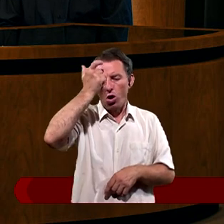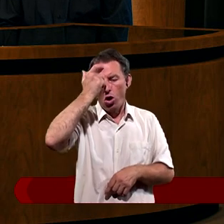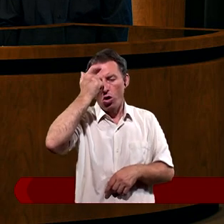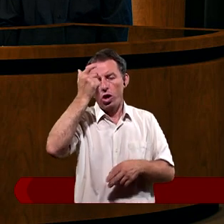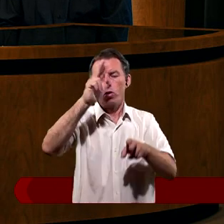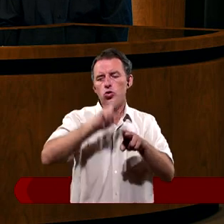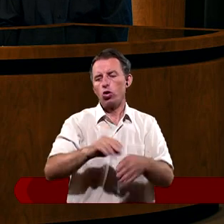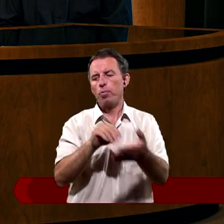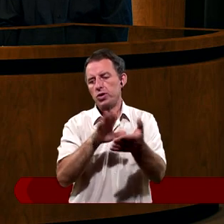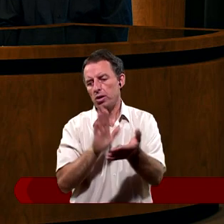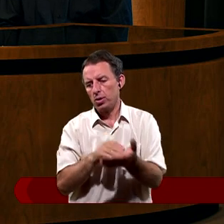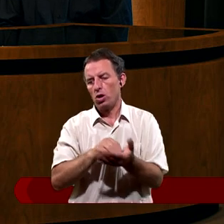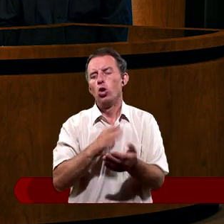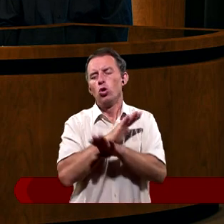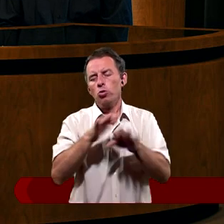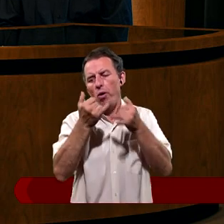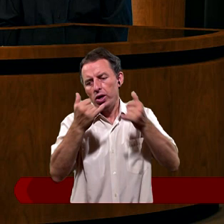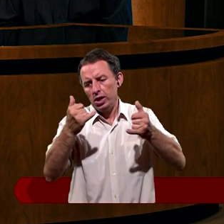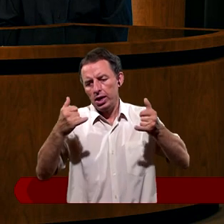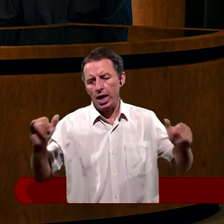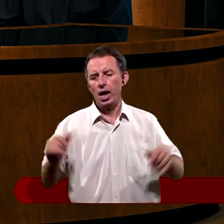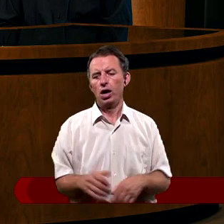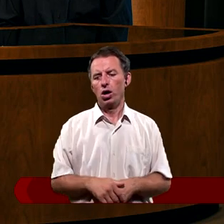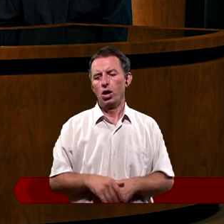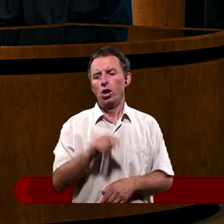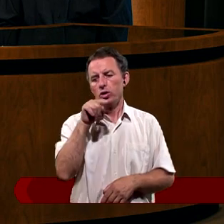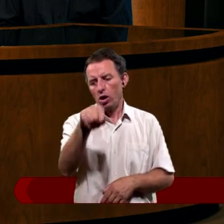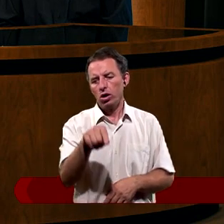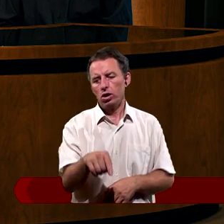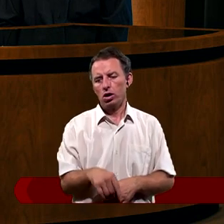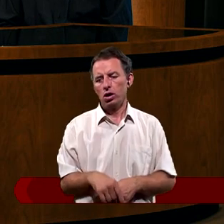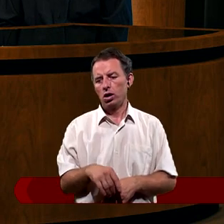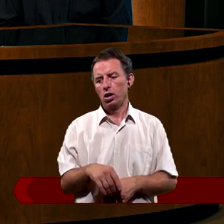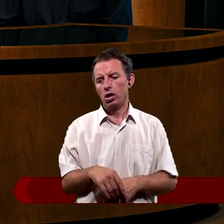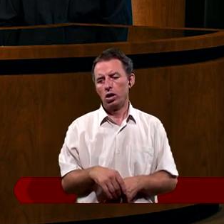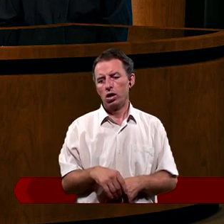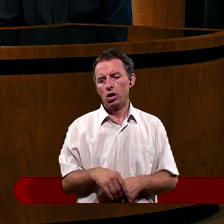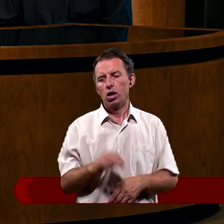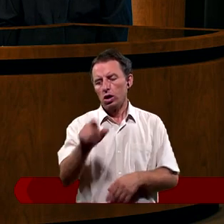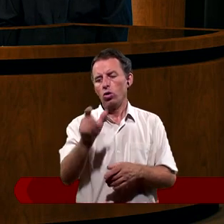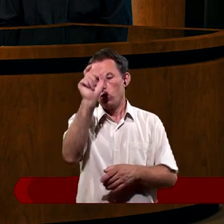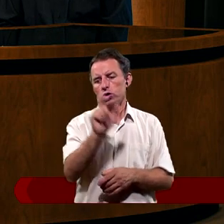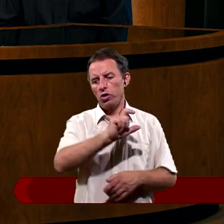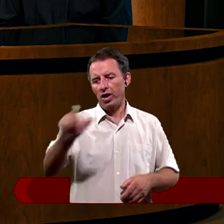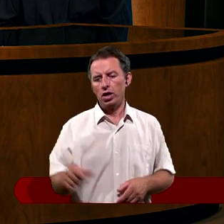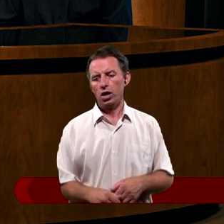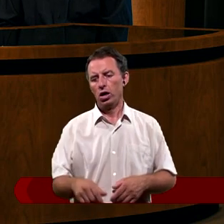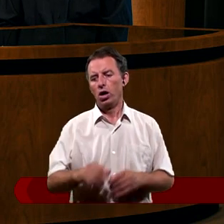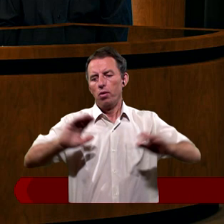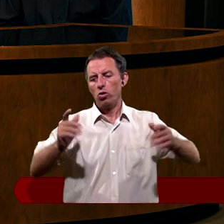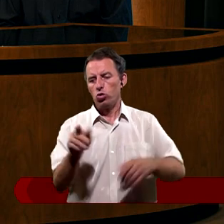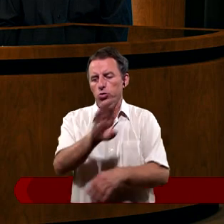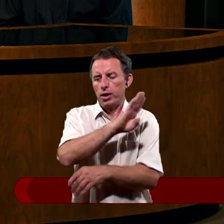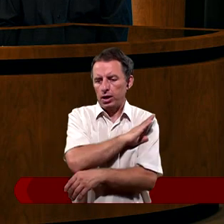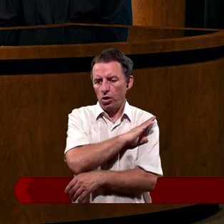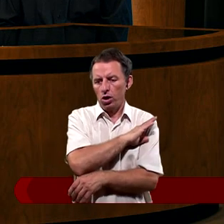mu przypisywano, jest zupełnie inna, prawda? Za to on poniósł konsekwencje, został ukrzyżowany, uśmiercono